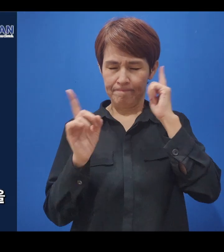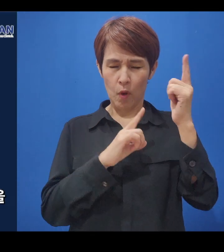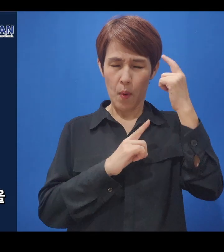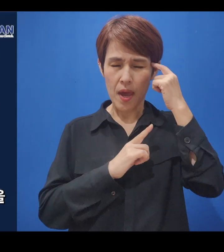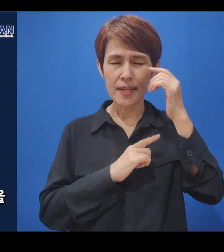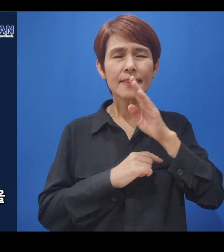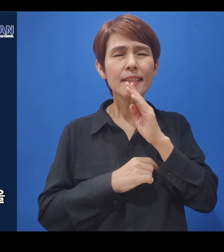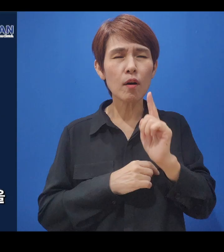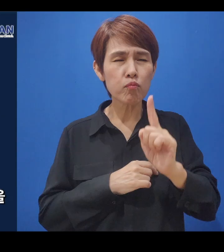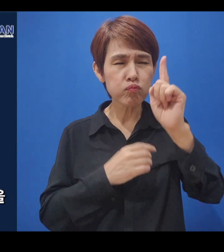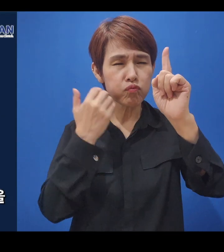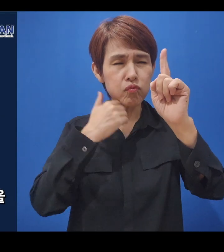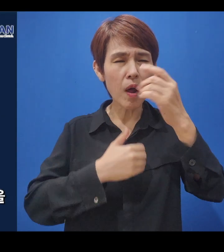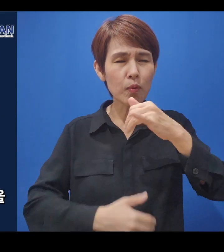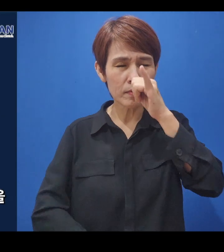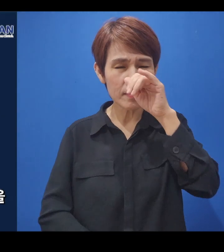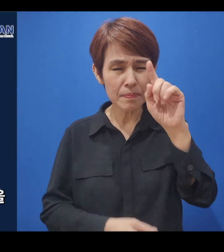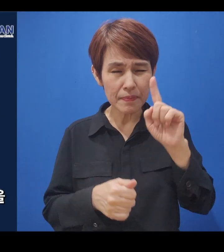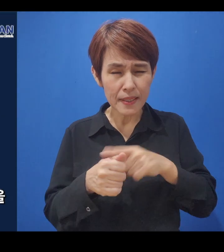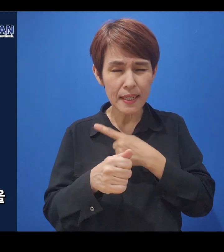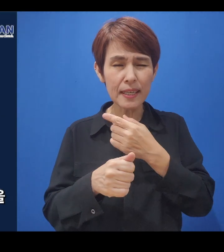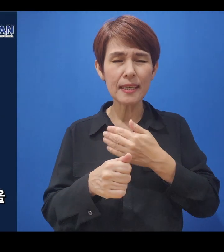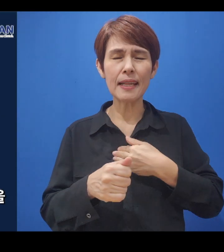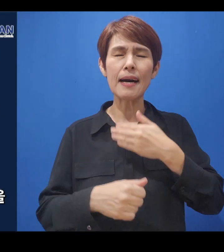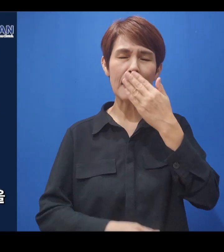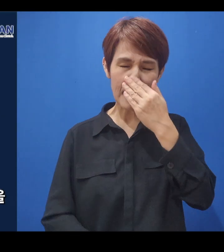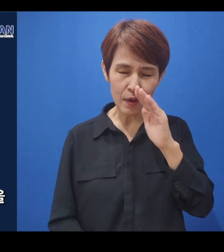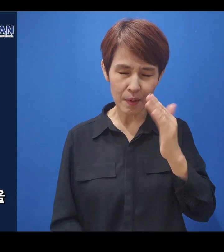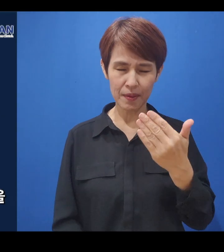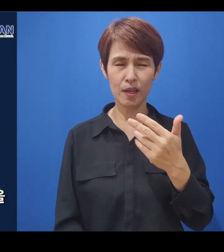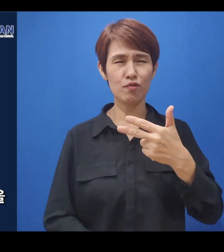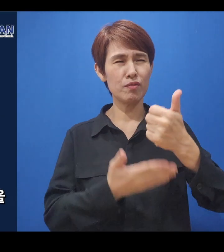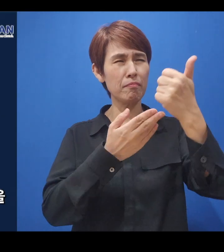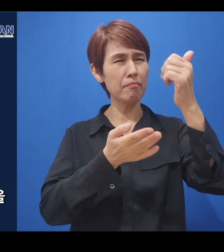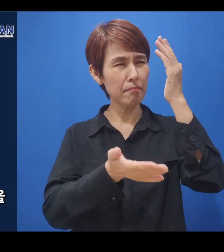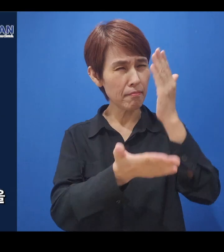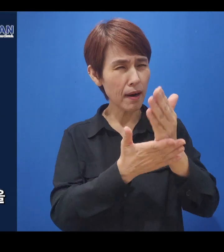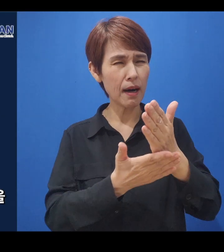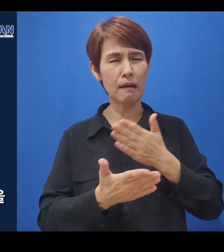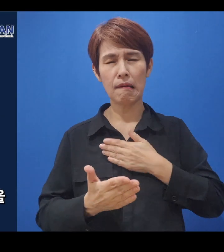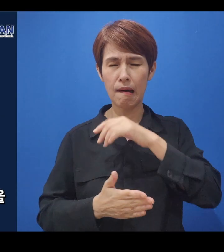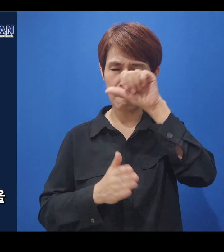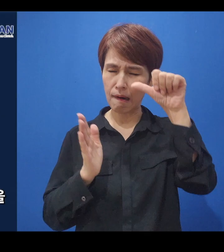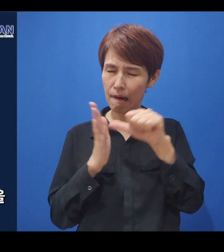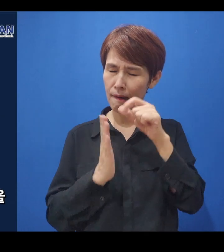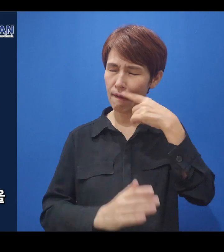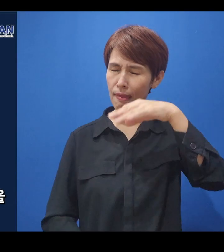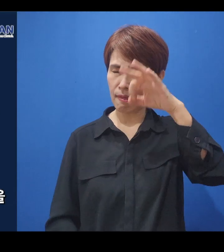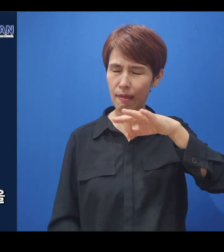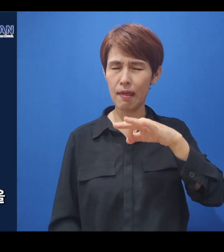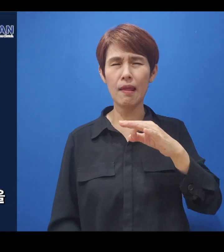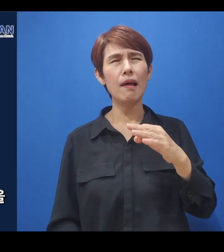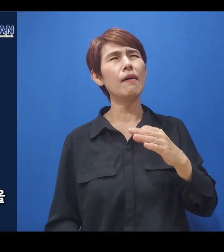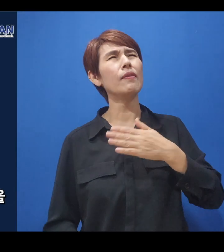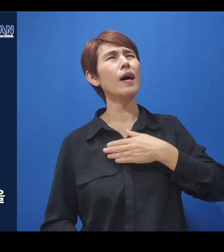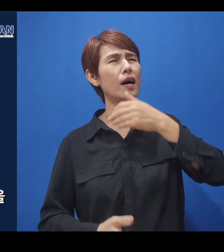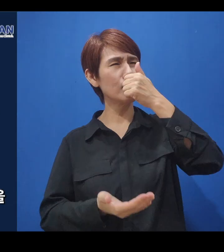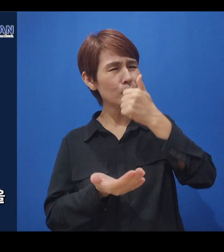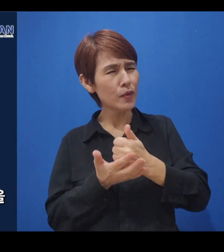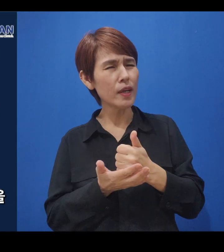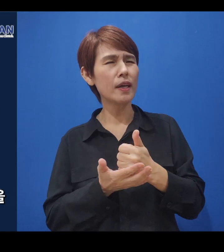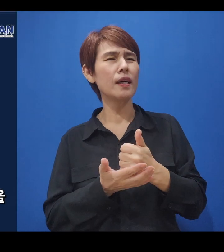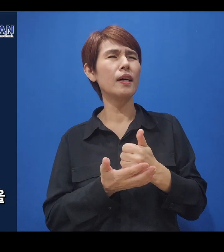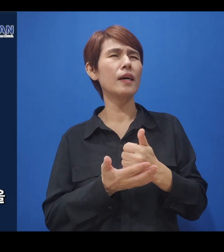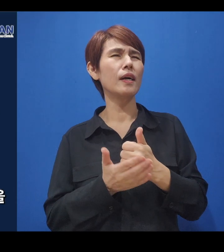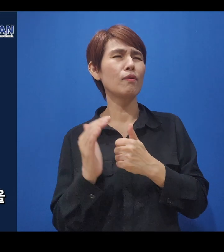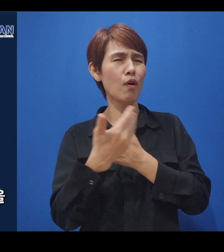알기 때문입니다. 제가 주님 아니면 아무것도 아닌 인생임을 압니다. 주님이 저의 죄를 가리지 않으시면, 주님이 이